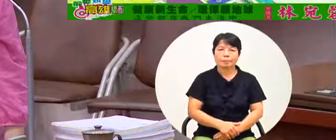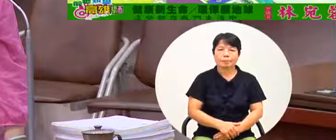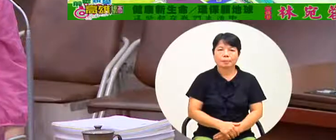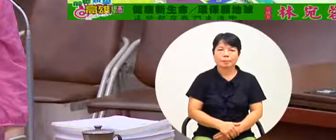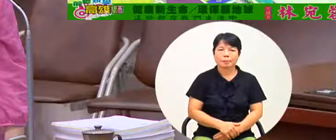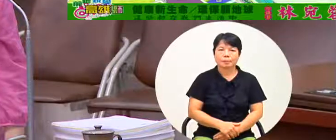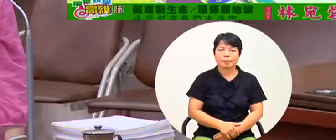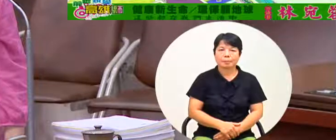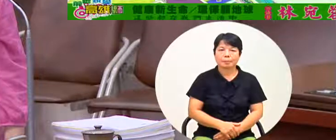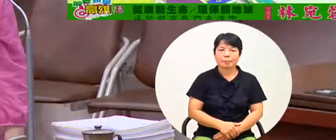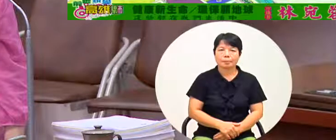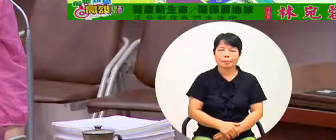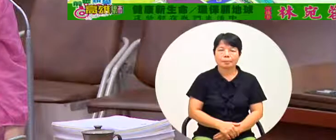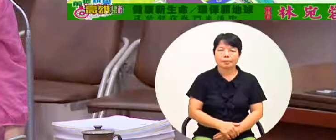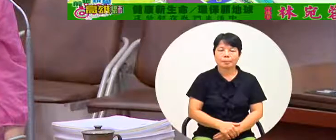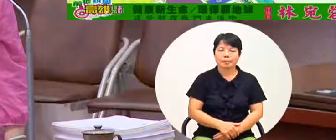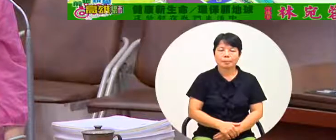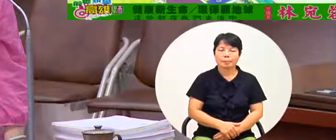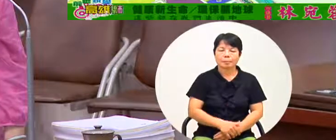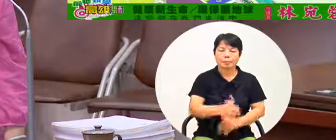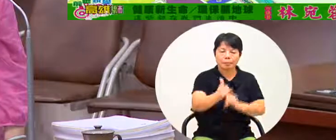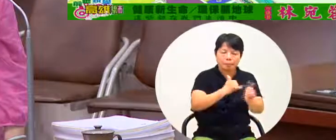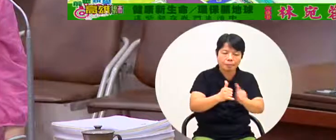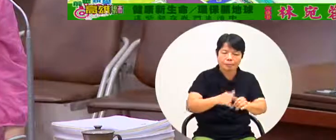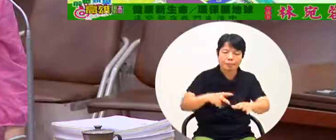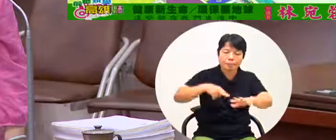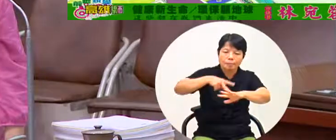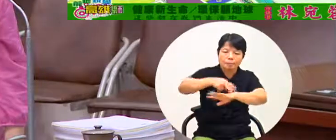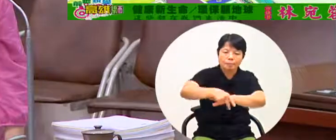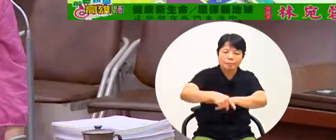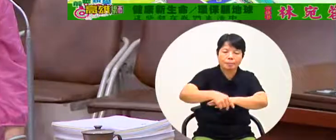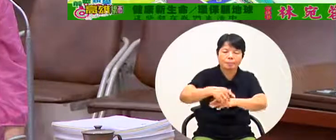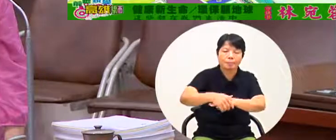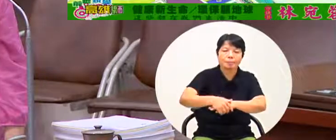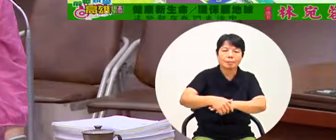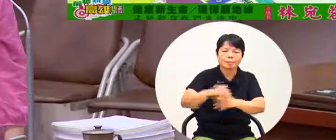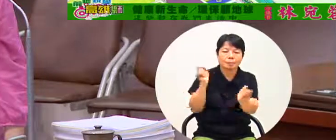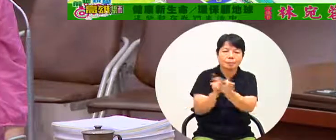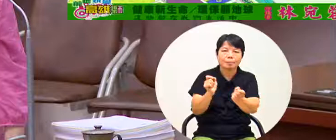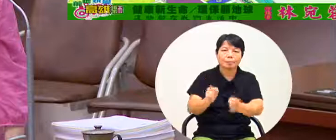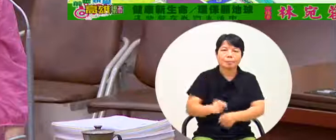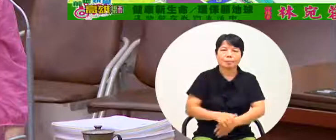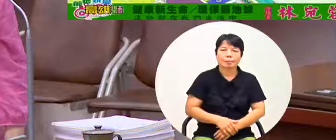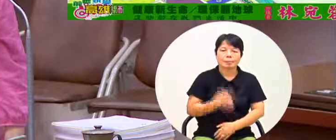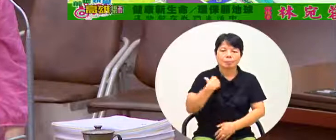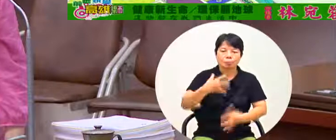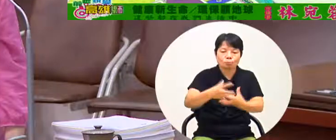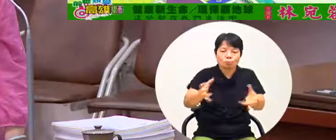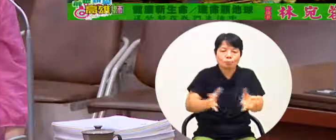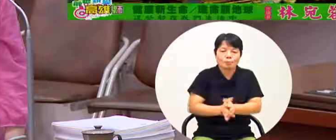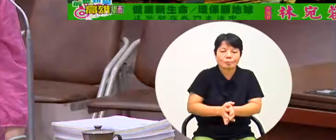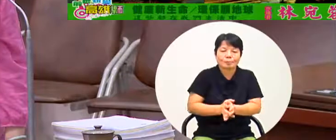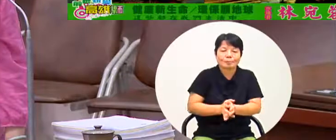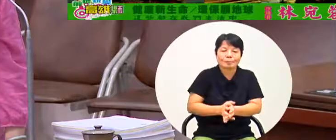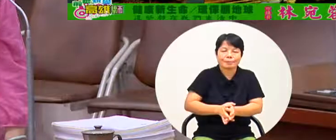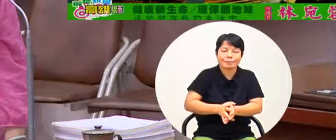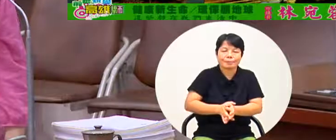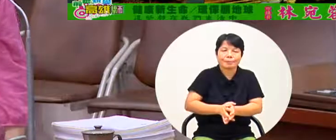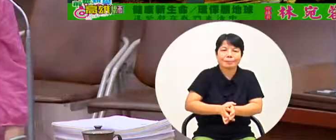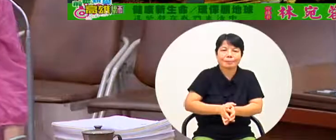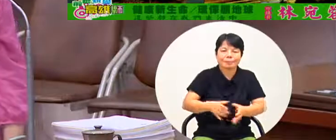也安尼行得过啊！你看，我呢团队外高的用动画呢，就不个照过安尼吼，给拍一个跑来